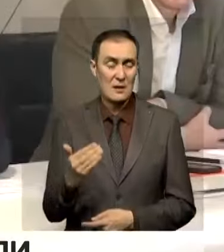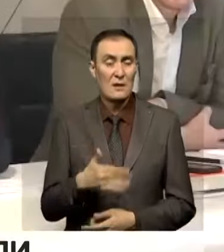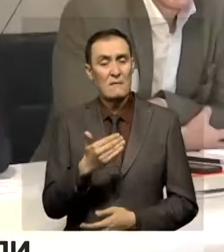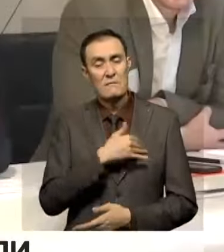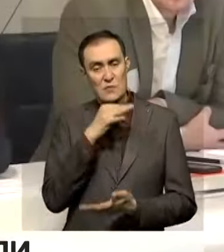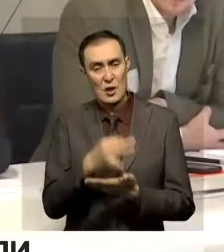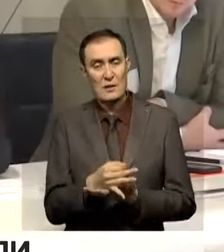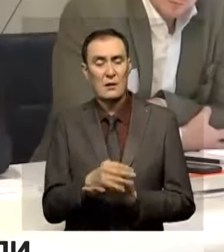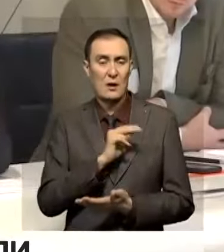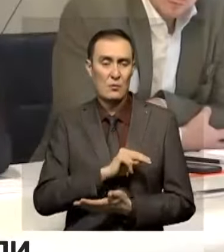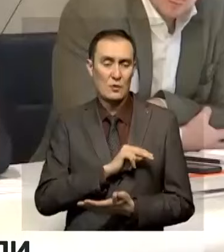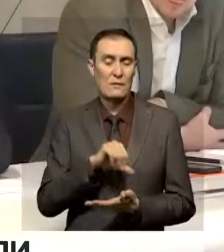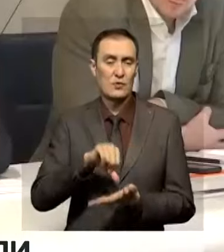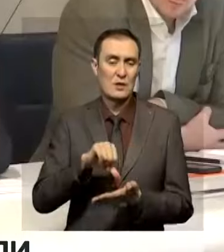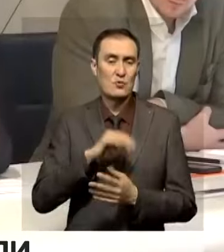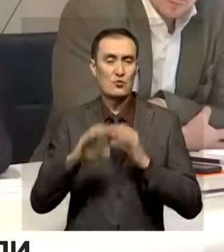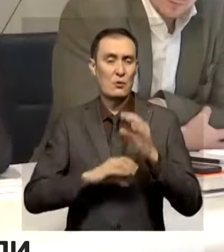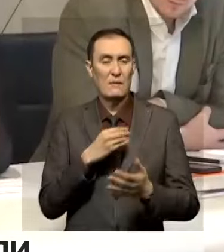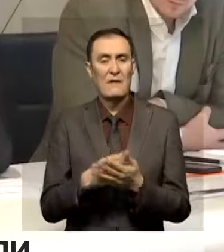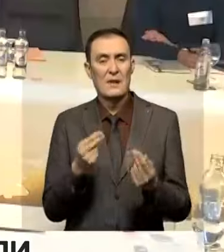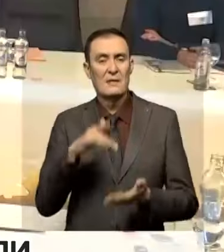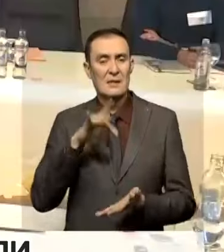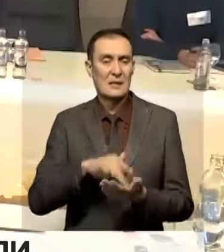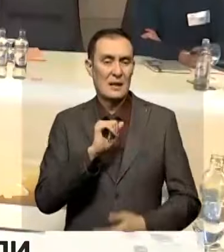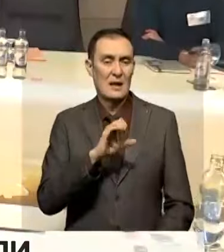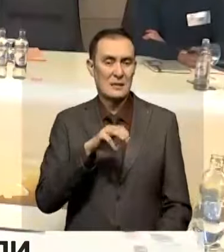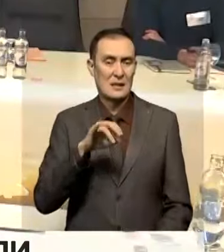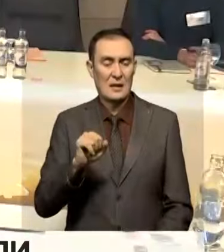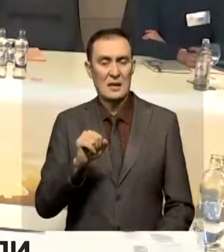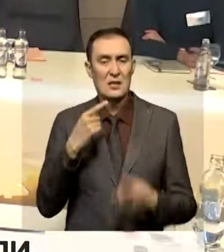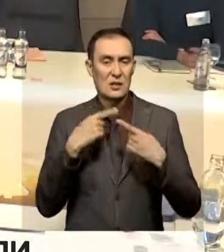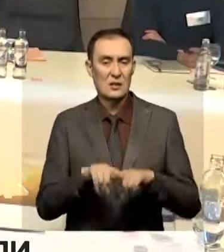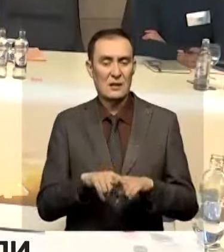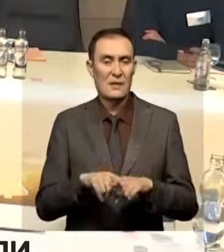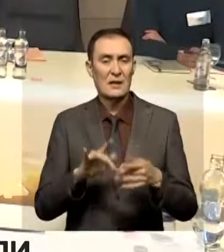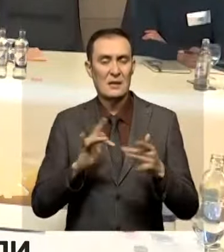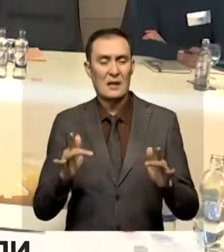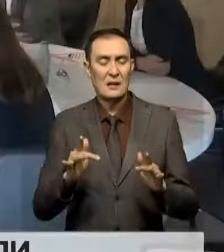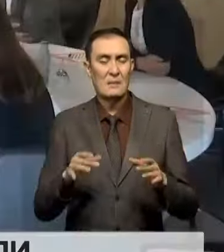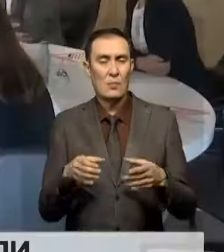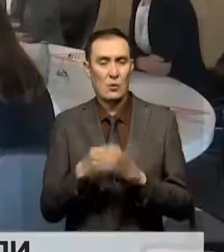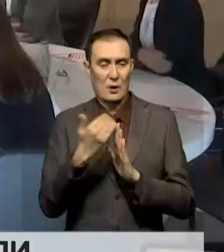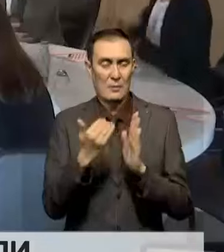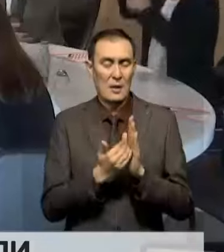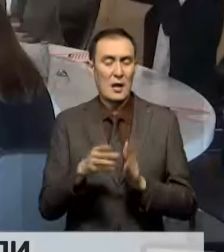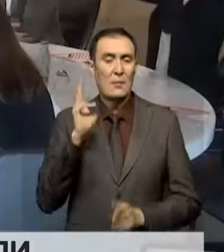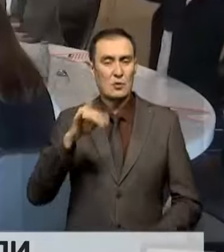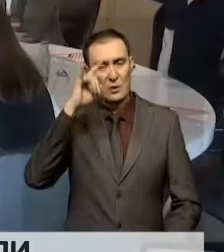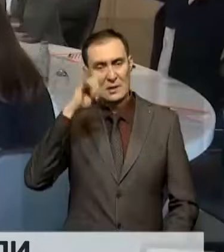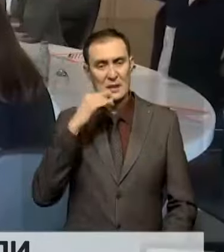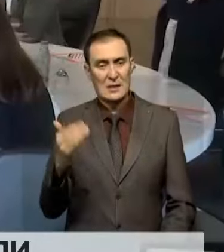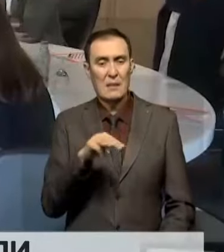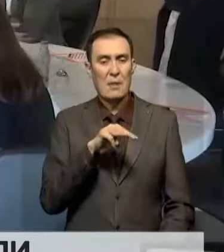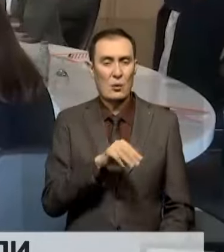выразили желание участвовать в работе Международного финансового центра Астана и технопарка IT-стартапов. Посол Казахстана в